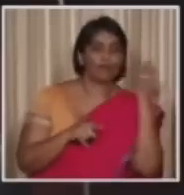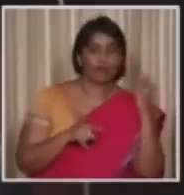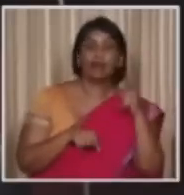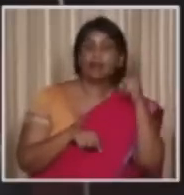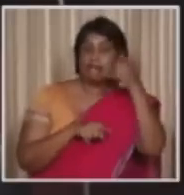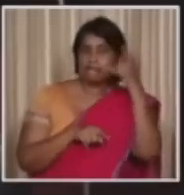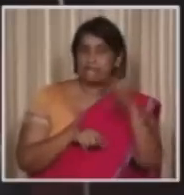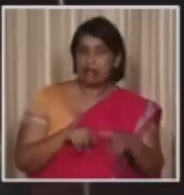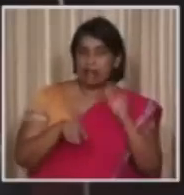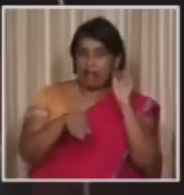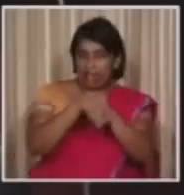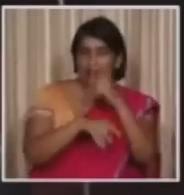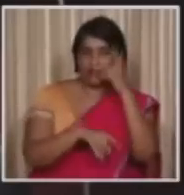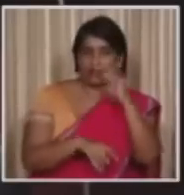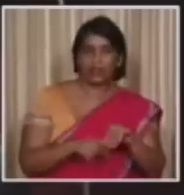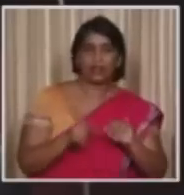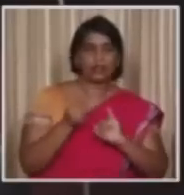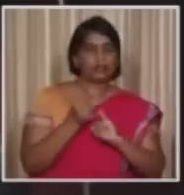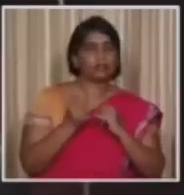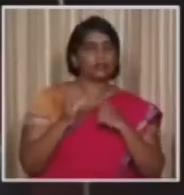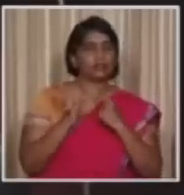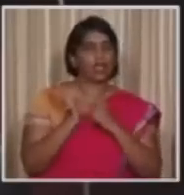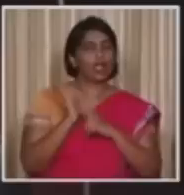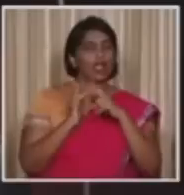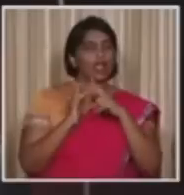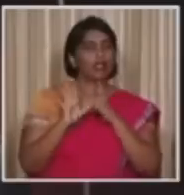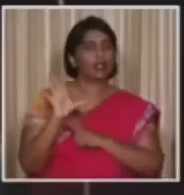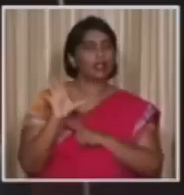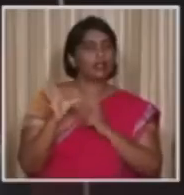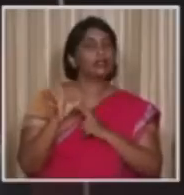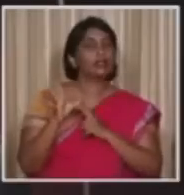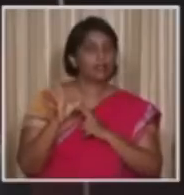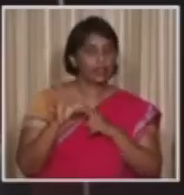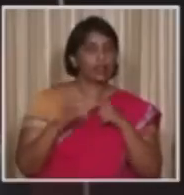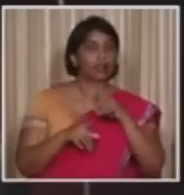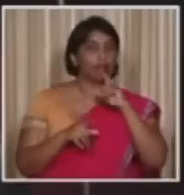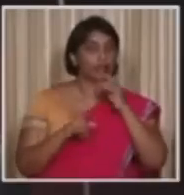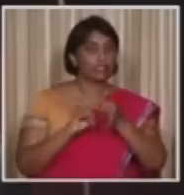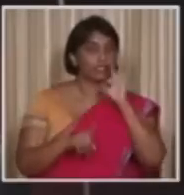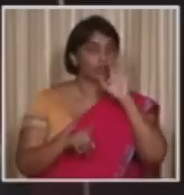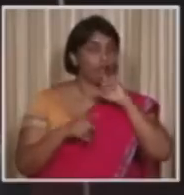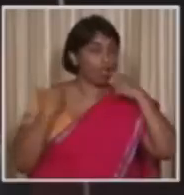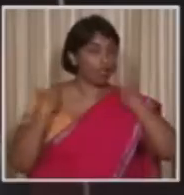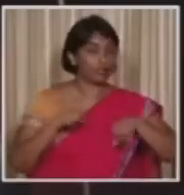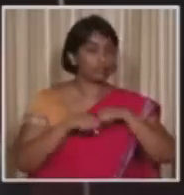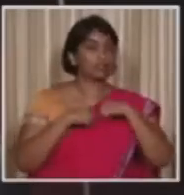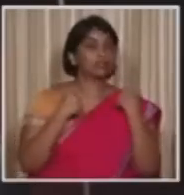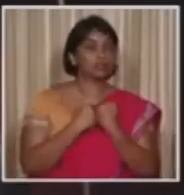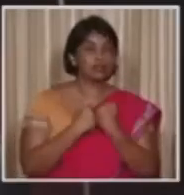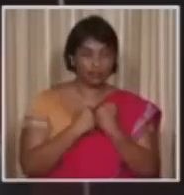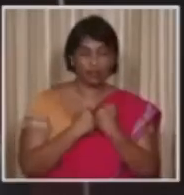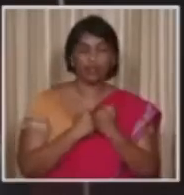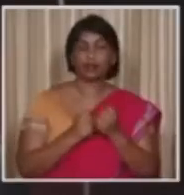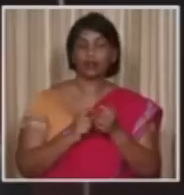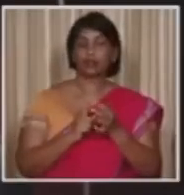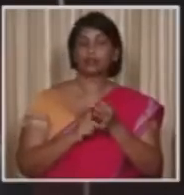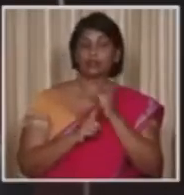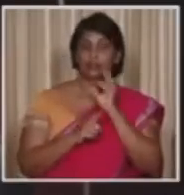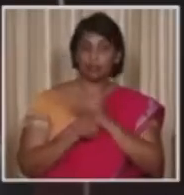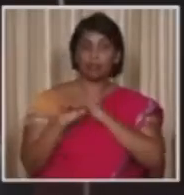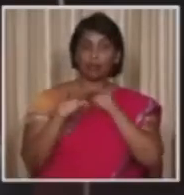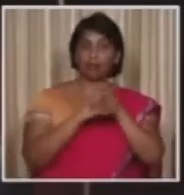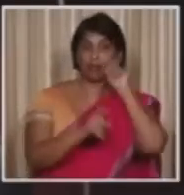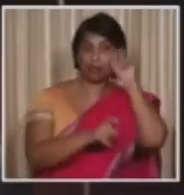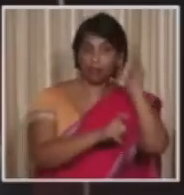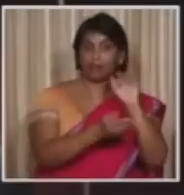නිසා තමයි සාලිය පීරිස් වගේ ජනාධිපති නීතිඥ නීති සංගමේ සභාපති පෙනී හිටින්නේ පුද්ගලයව